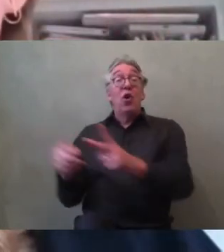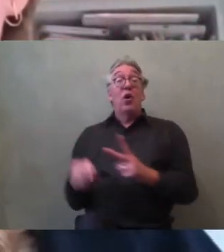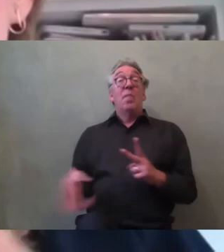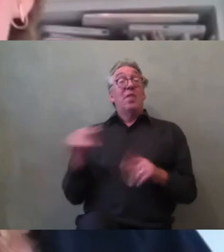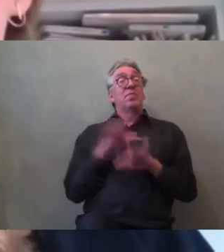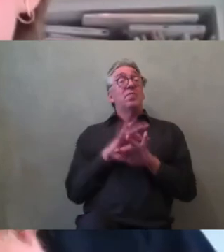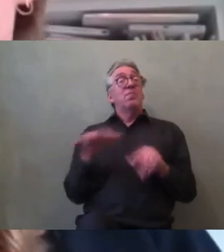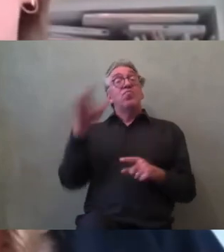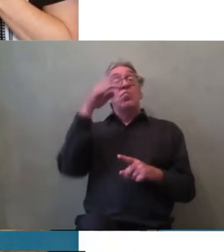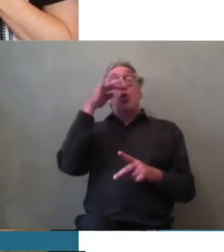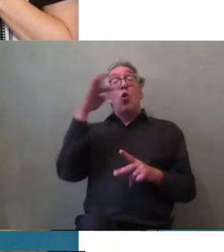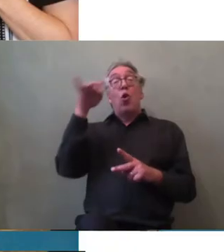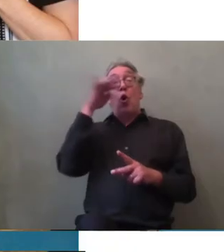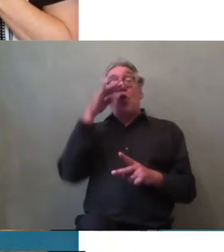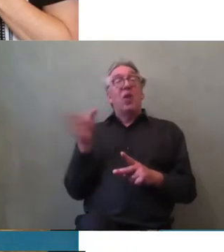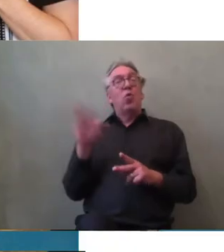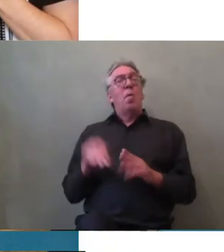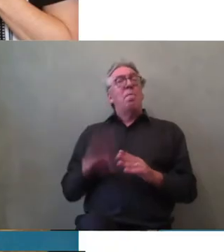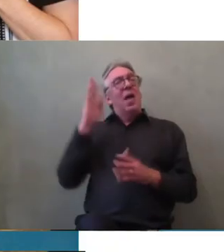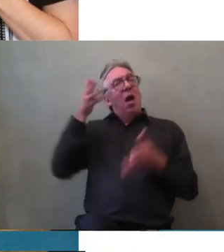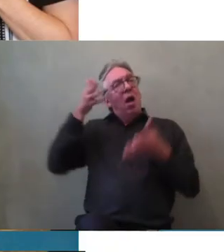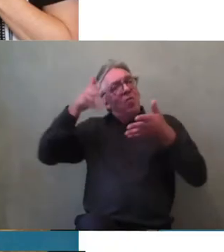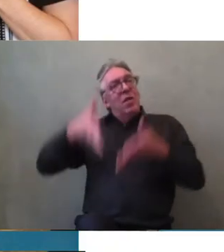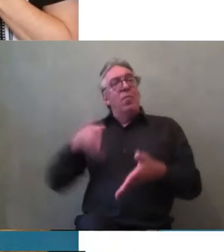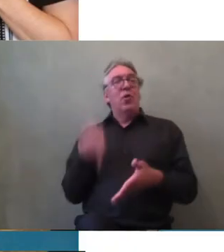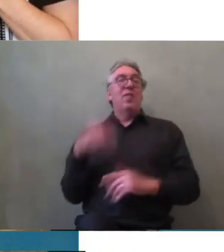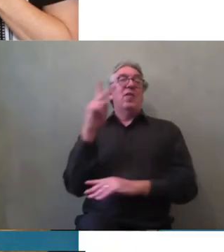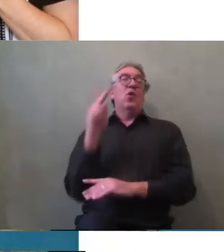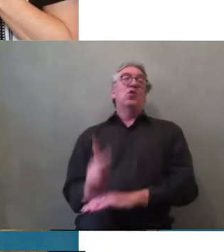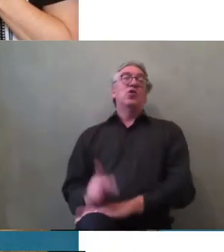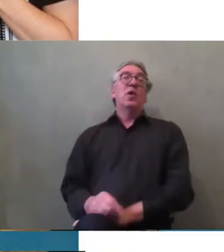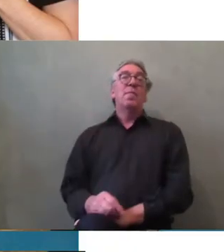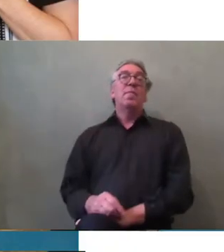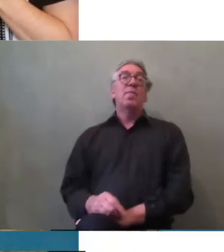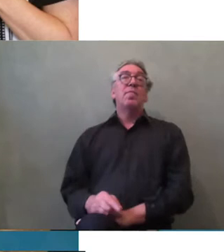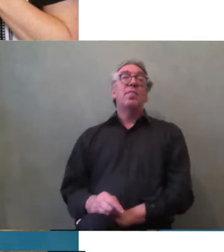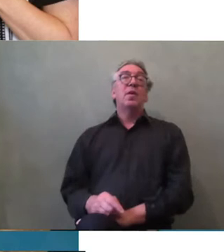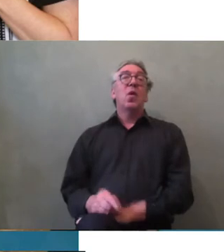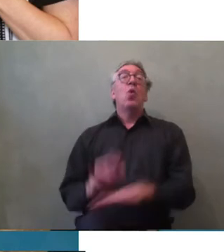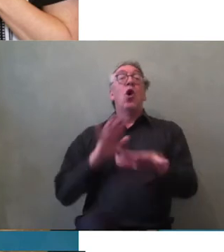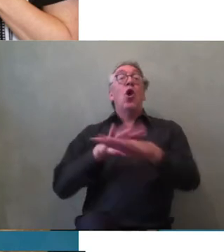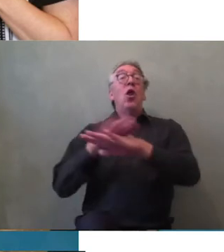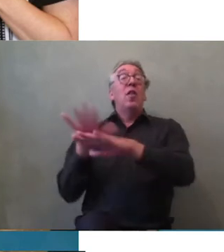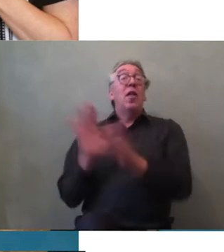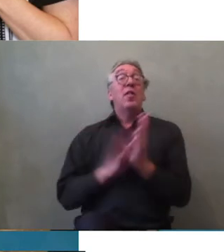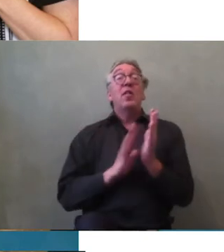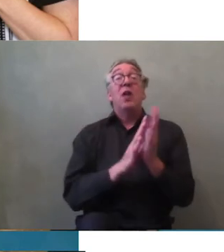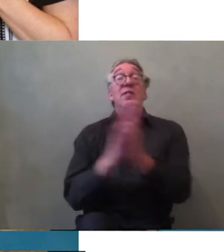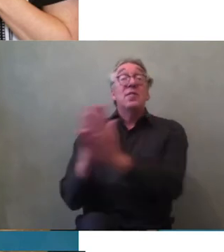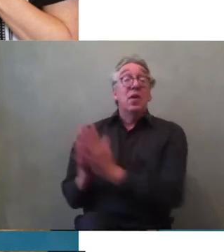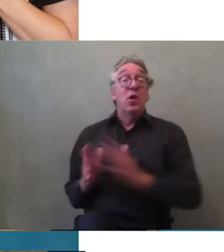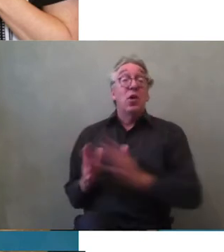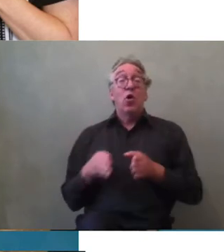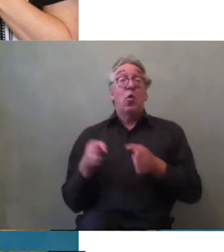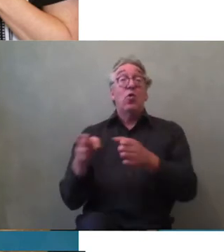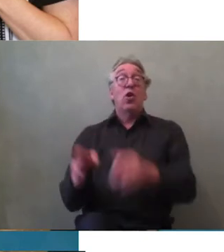ware dieper in dat kunstwerk terechtkomt. We werken hiermee samen met onder andere dus die architect, maar